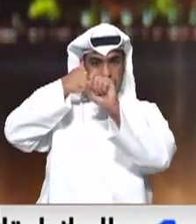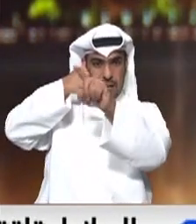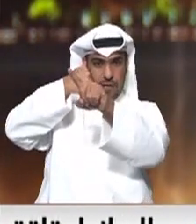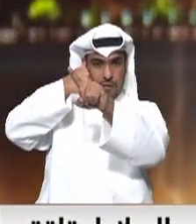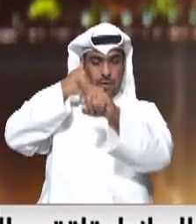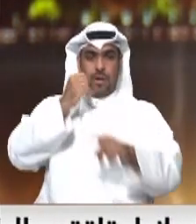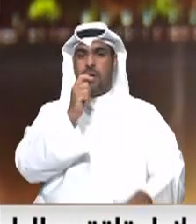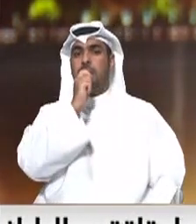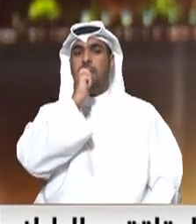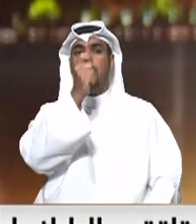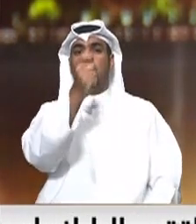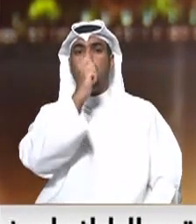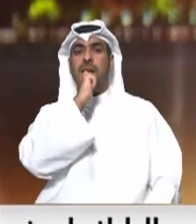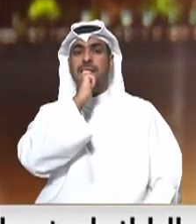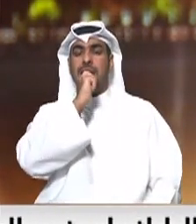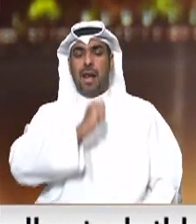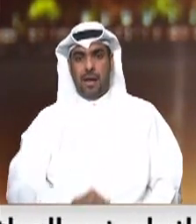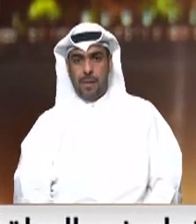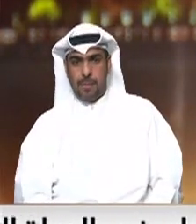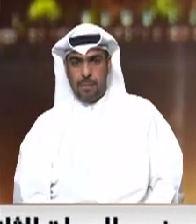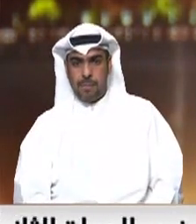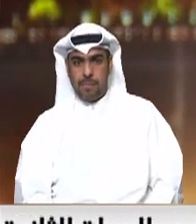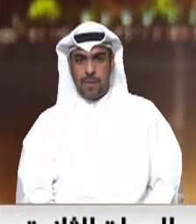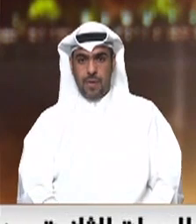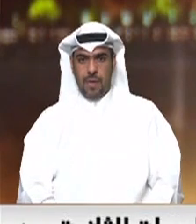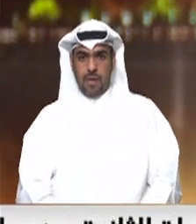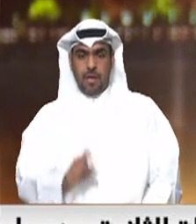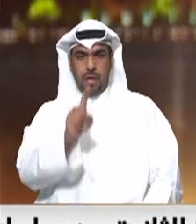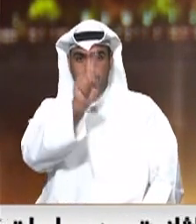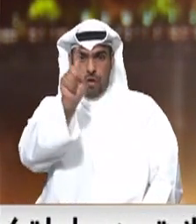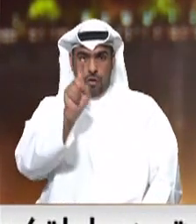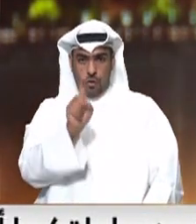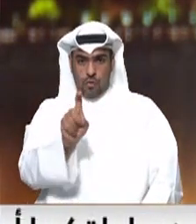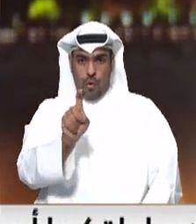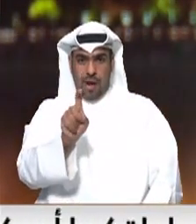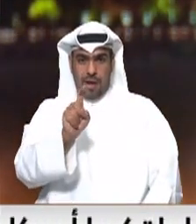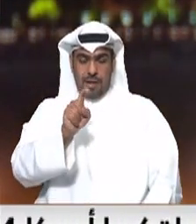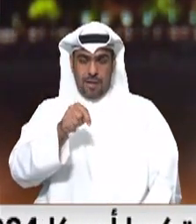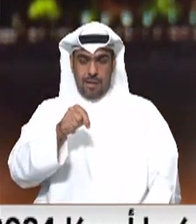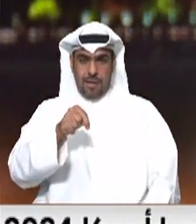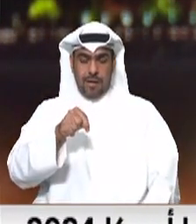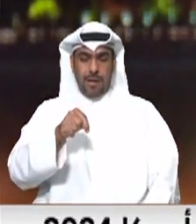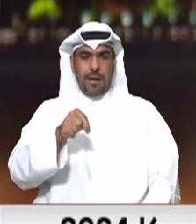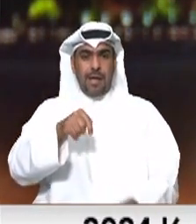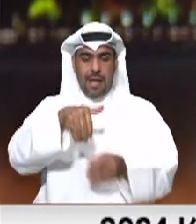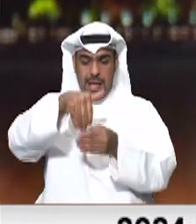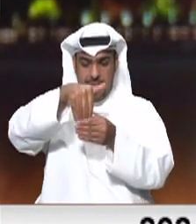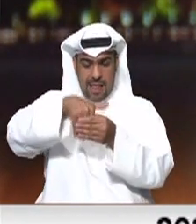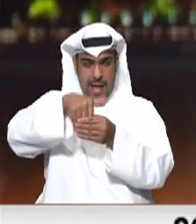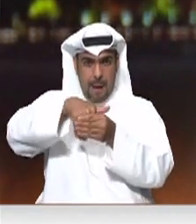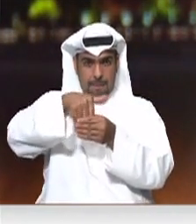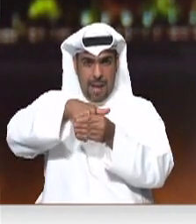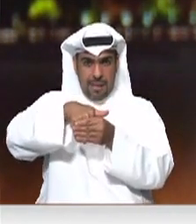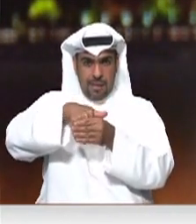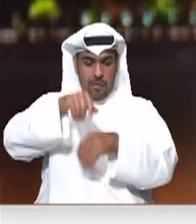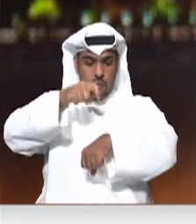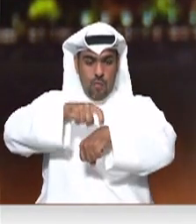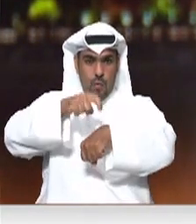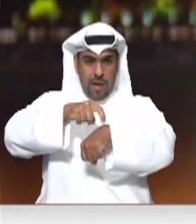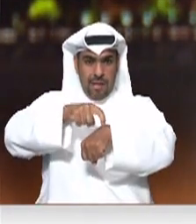الآن بعد تمديد ساعات الاقتراع، هل لهذا علاقة بنسبة الإقبال أحمد؟